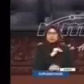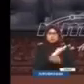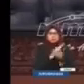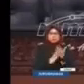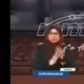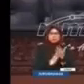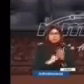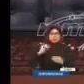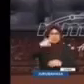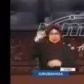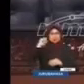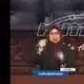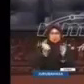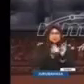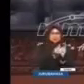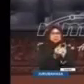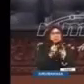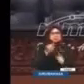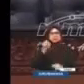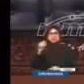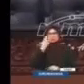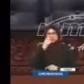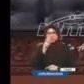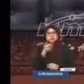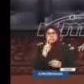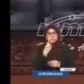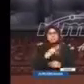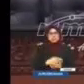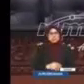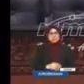berjumpa dengan Tansi selepas ini untuk melihat